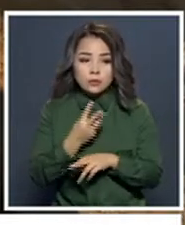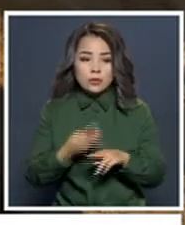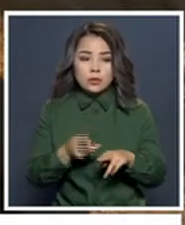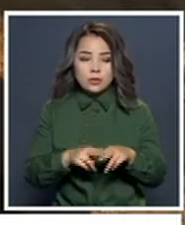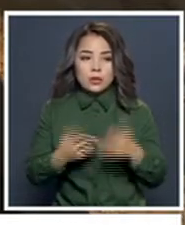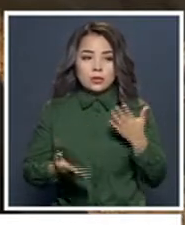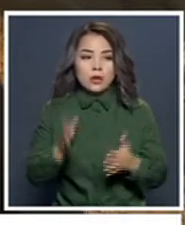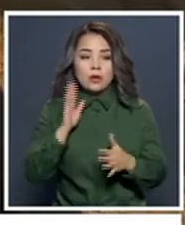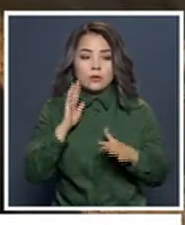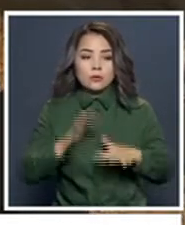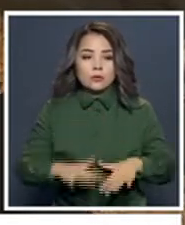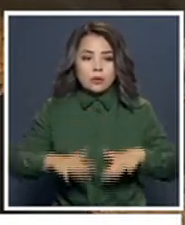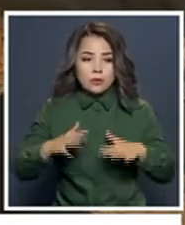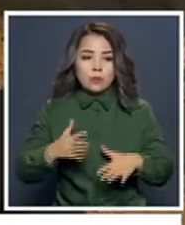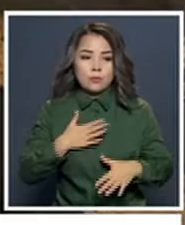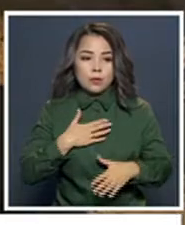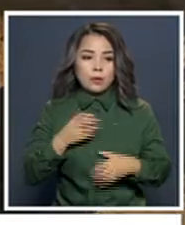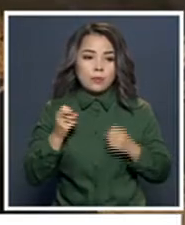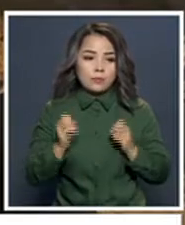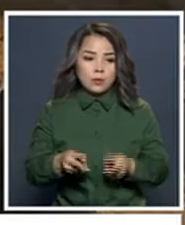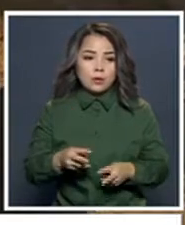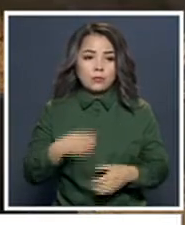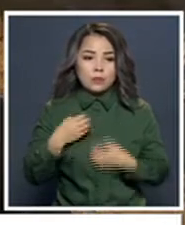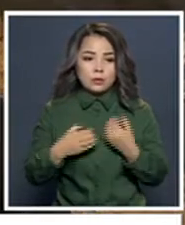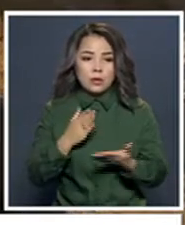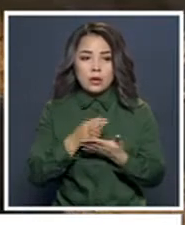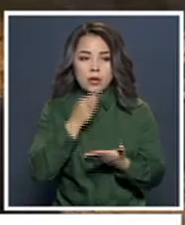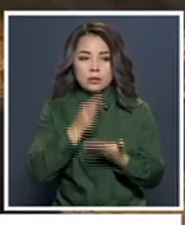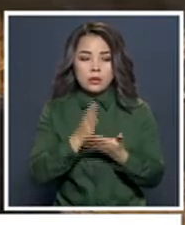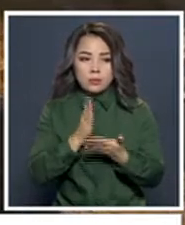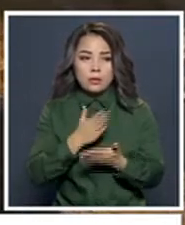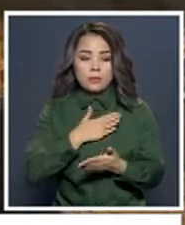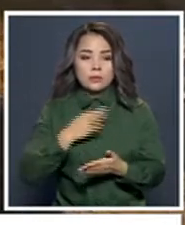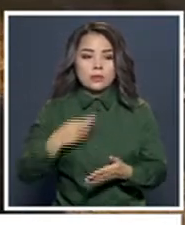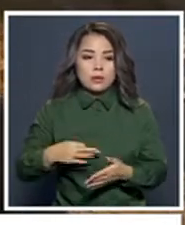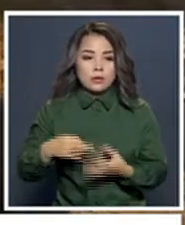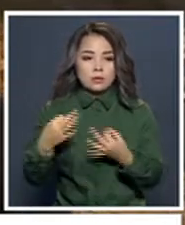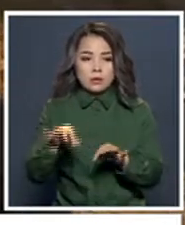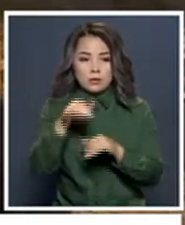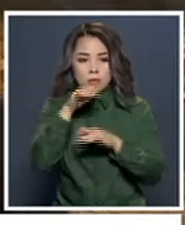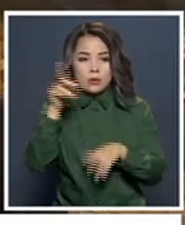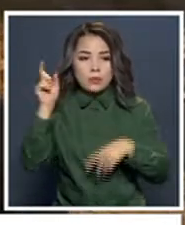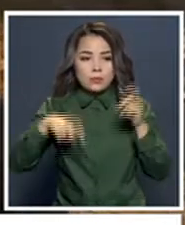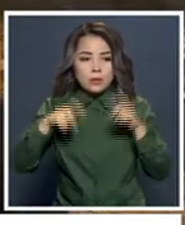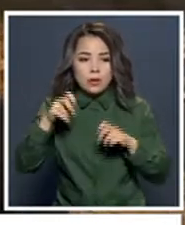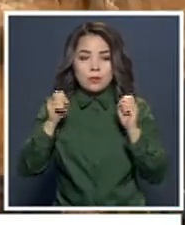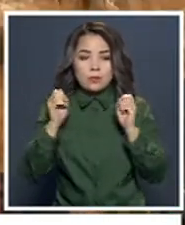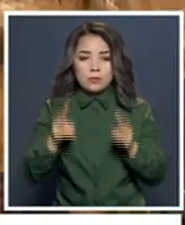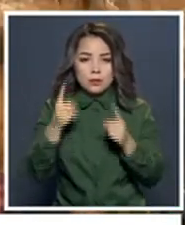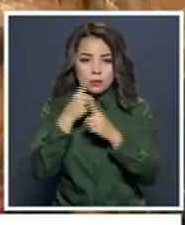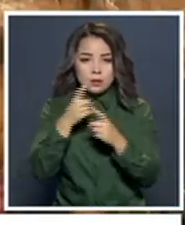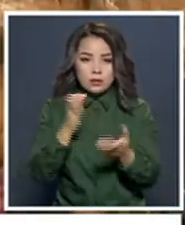мәнінде мен мысалы баламды дәретханаға жіберуге қорқам. Жаңбырлы күндер тіпті.